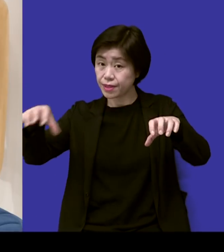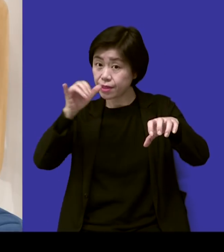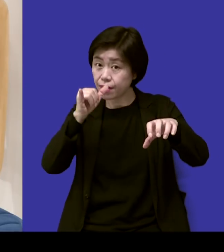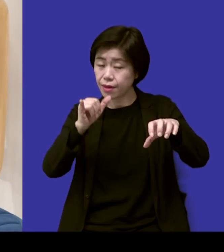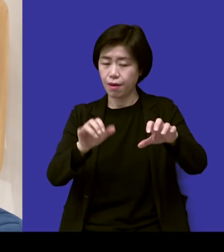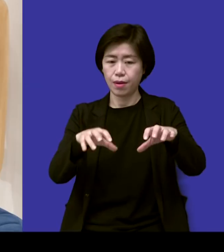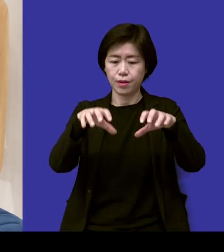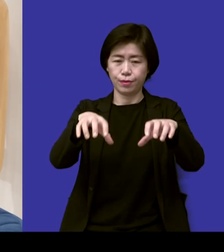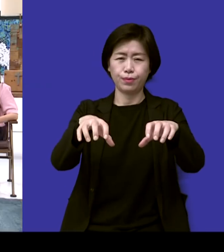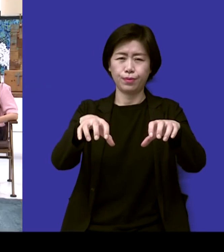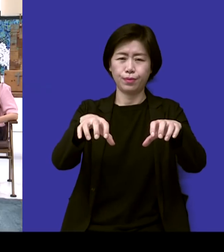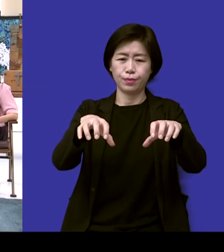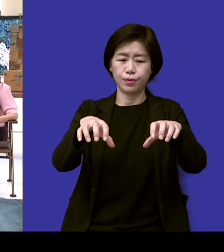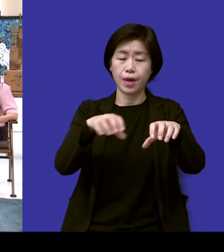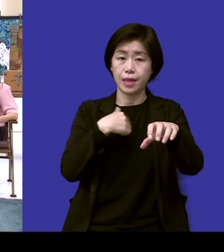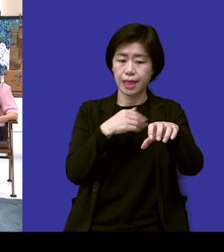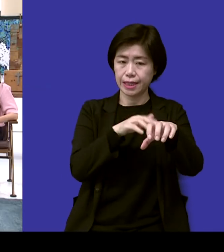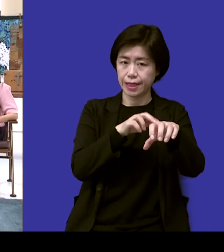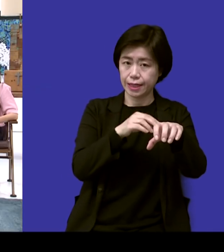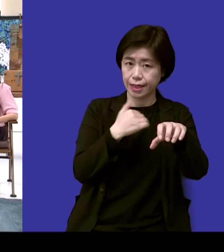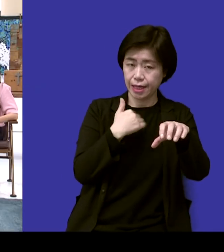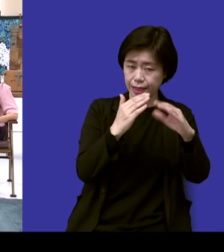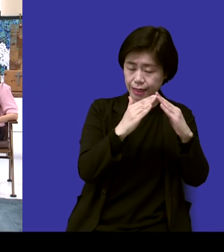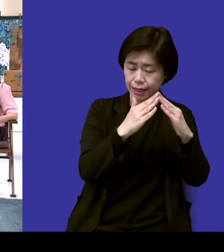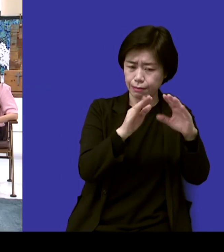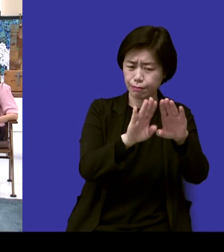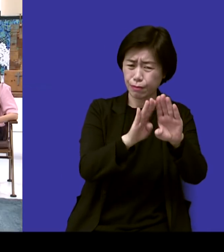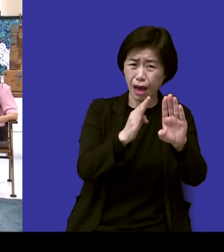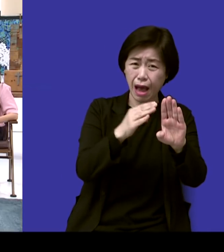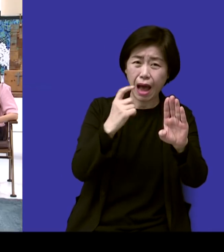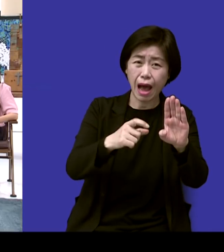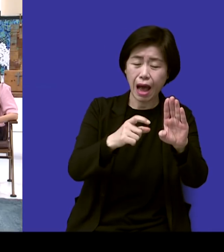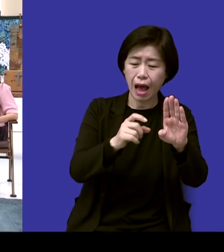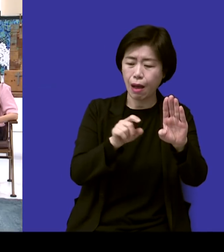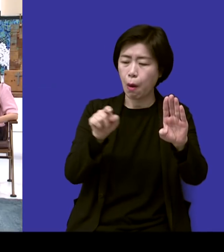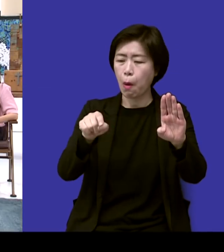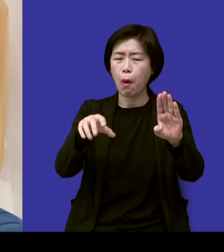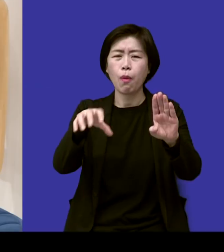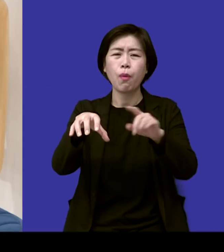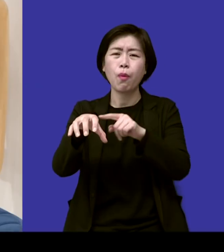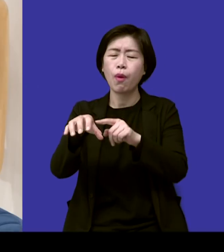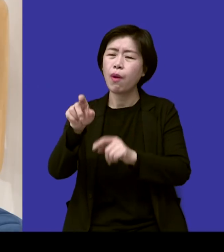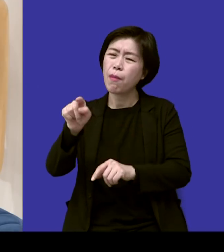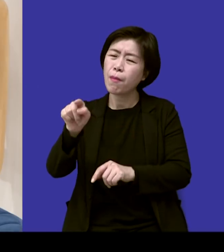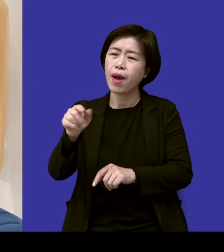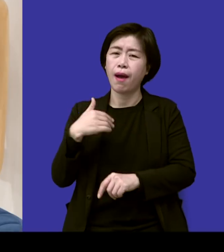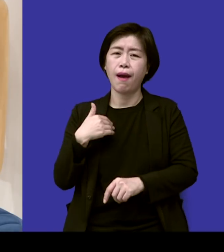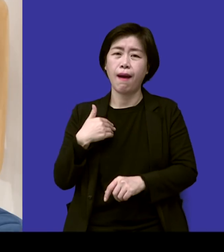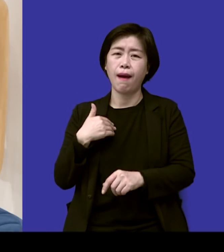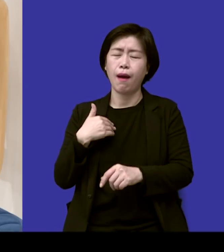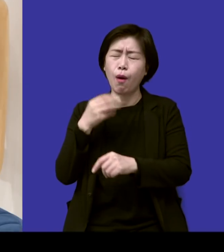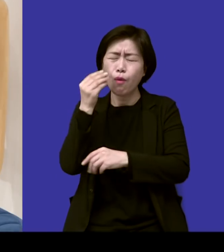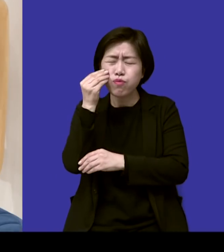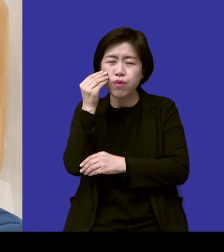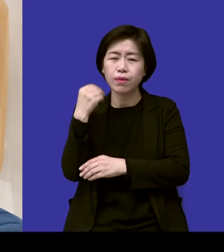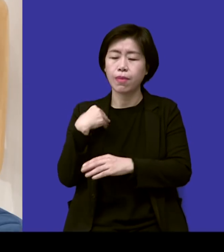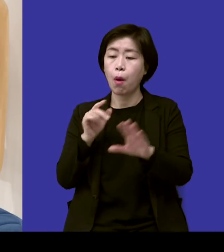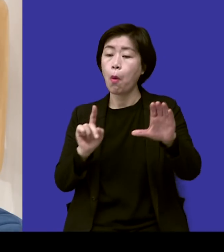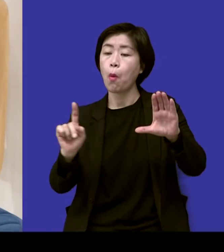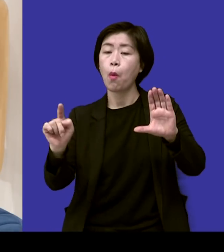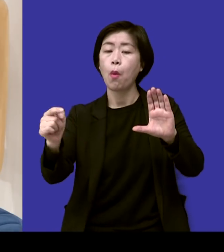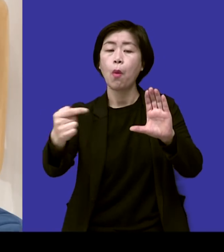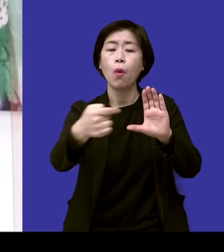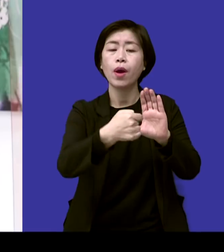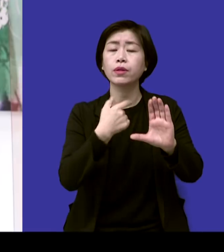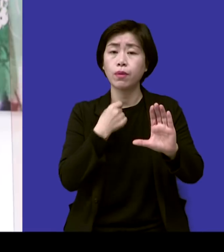양해를 구하고 제가 베란다를 통해서 어이구, 가겠다. 위험했네. 근데 안 된다. 절대 안 된다는 위험하니까. 거예요. 예. 근데 이제 문을 열려면 이걸 다